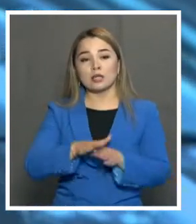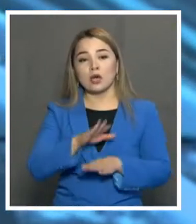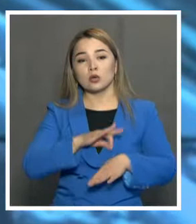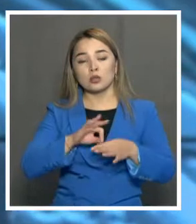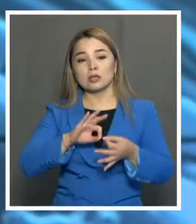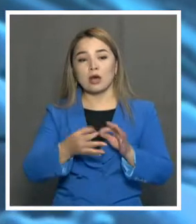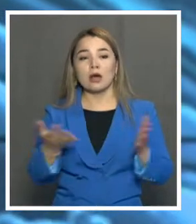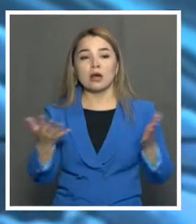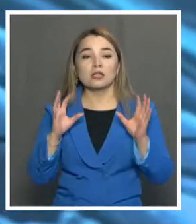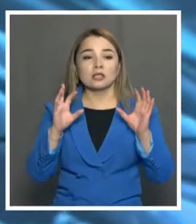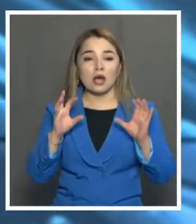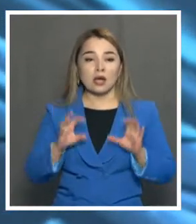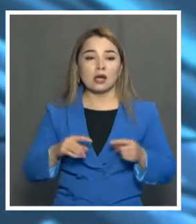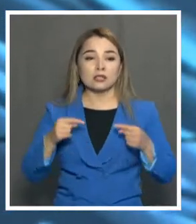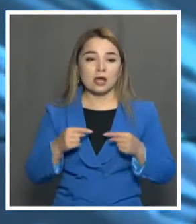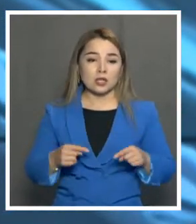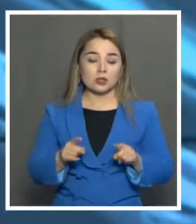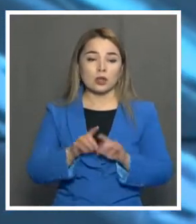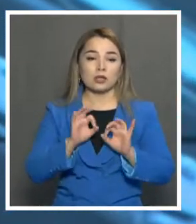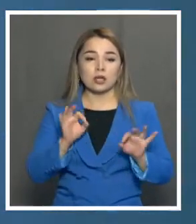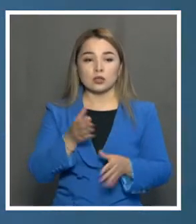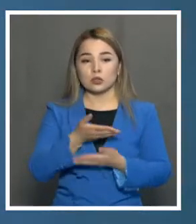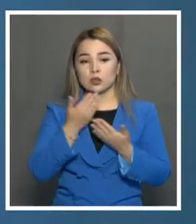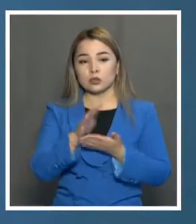жатқаны қаншалықты заңды екені туралы тіс жармай отыр.